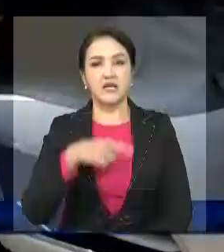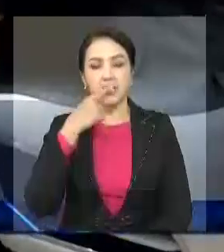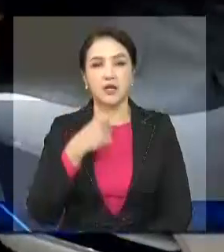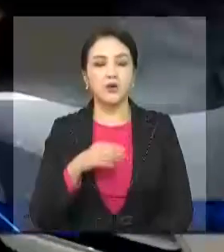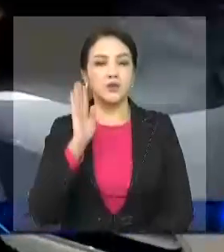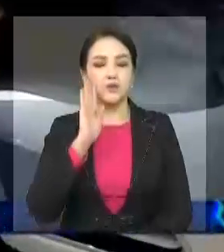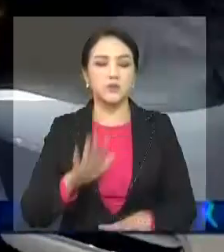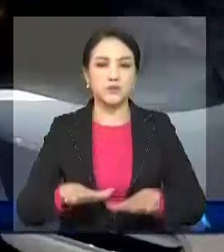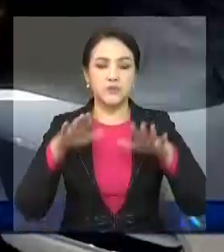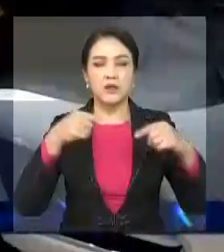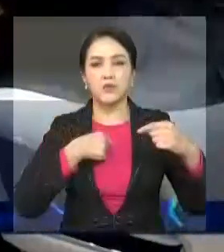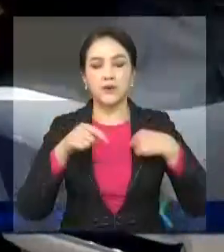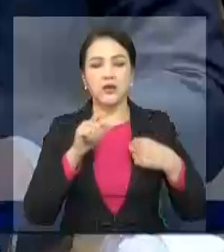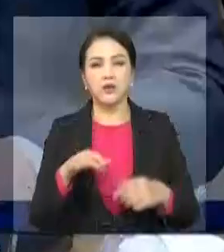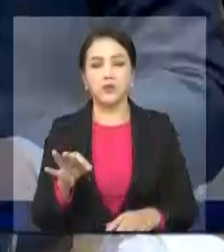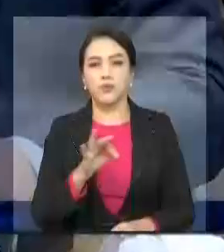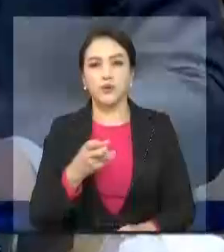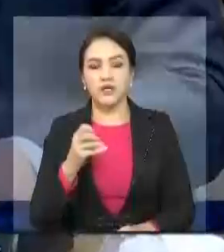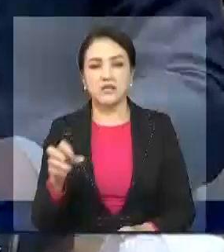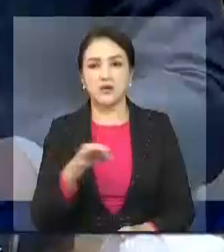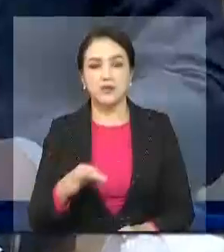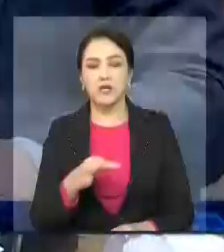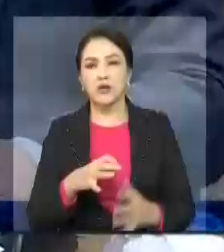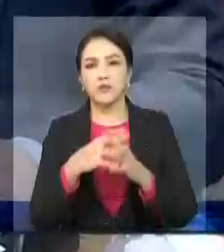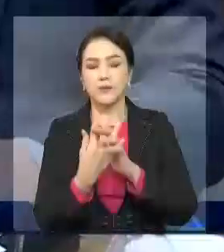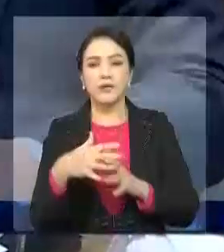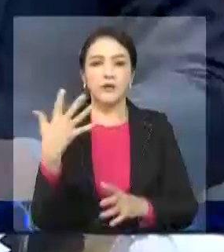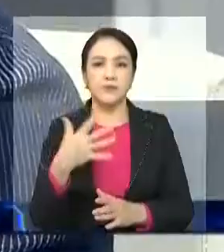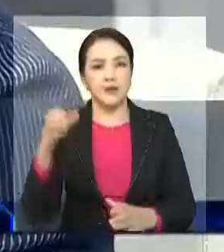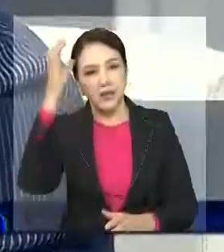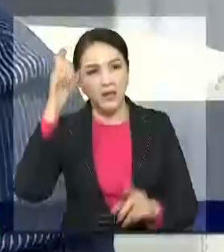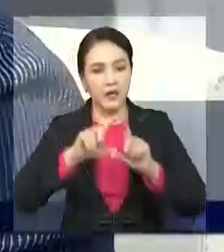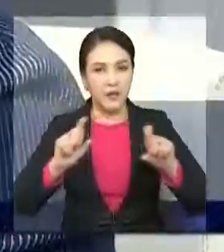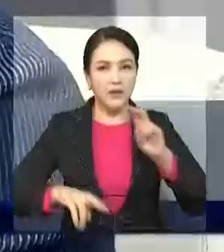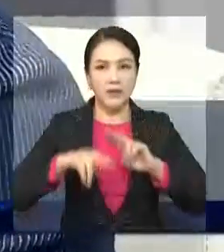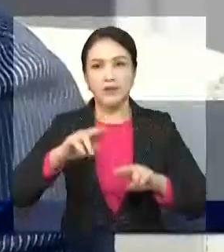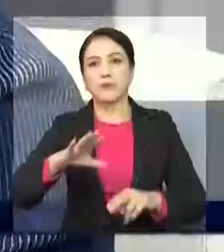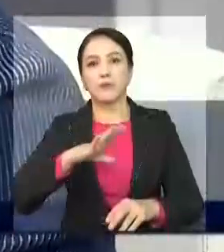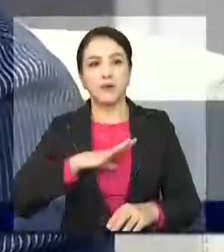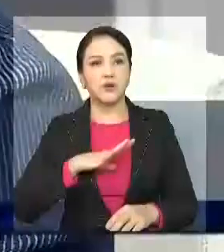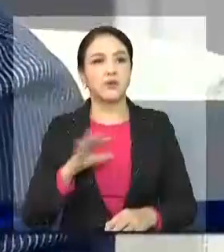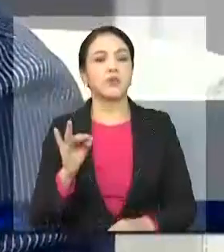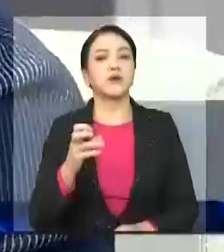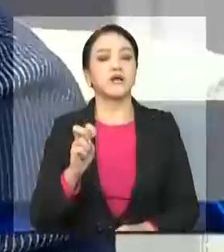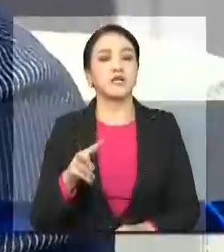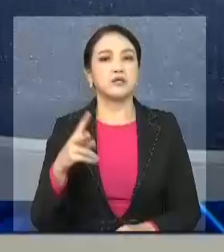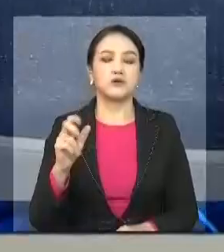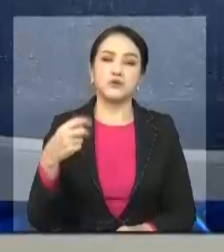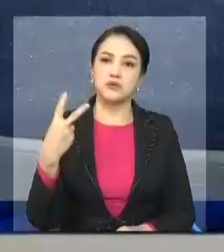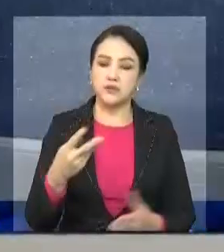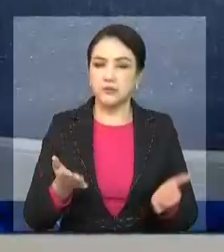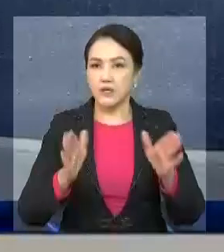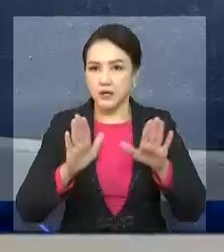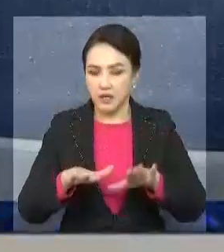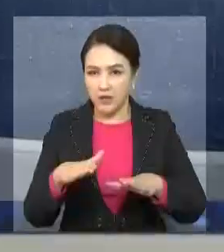су тасқыннан зардап шеккен Мұғалжар және Ойыл аудандарының ауылдарында 5 білім беру нысаны бой көтеріп жатыр. Ойыл ауылында 320 орындық